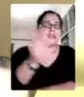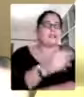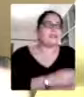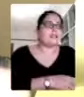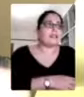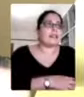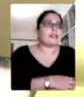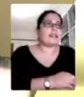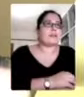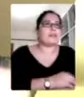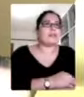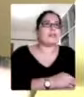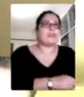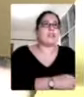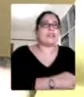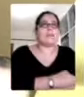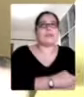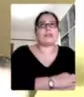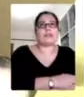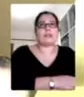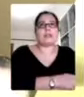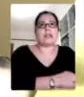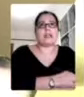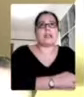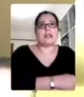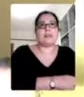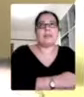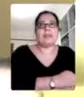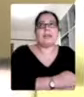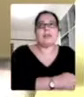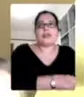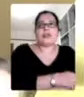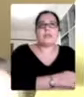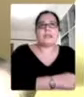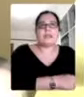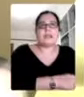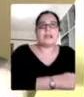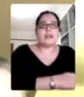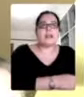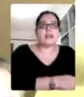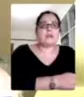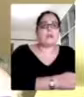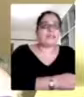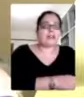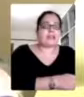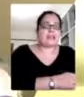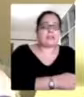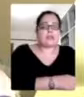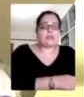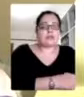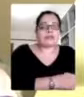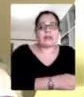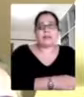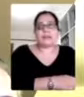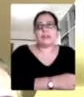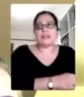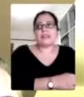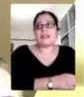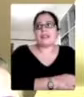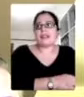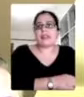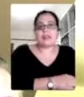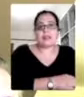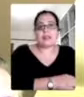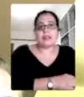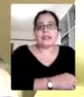da eskiden patronlarım için yapmak durumunda kaldığımdan biliyorum. Şunu bilir, Bu ister kalem olsun, ister pipa,